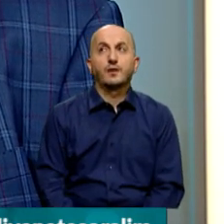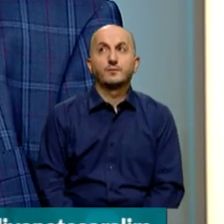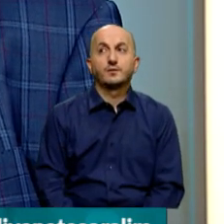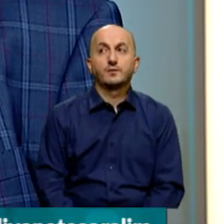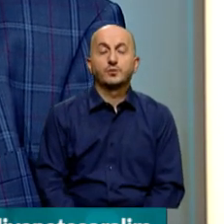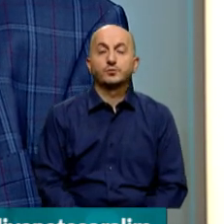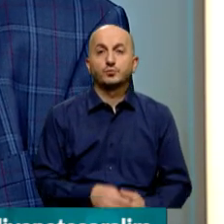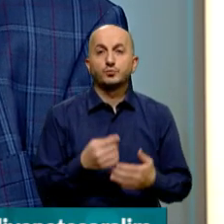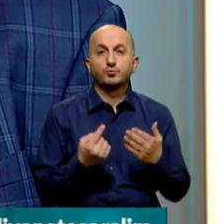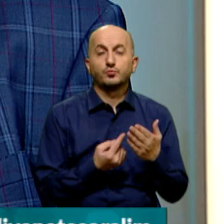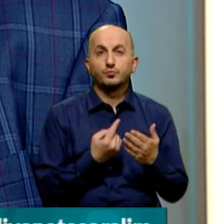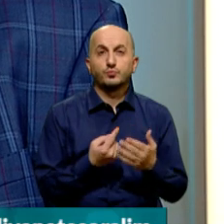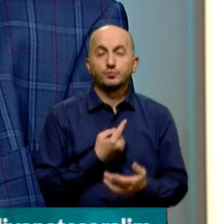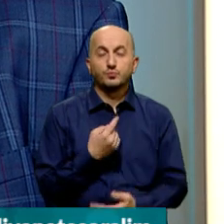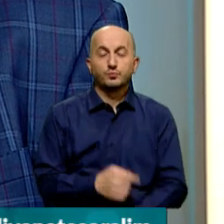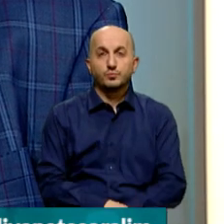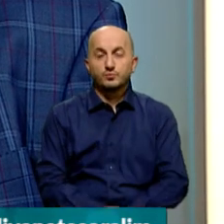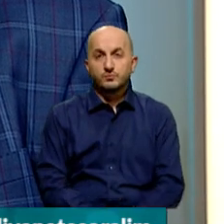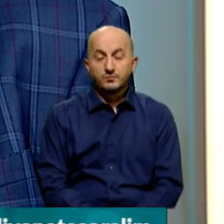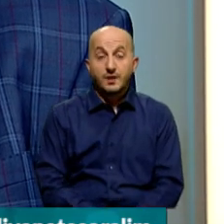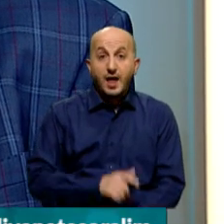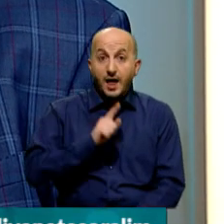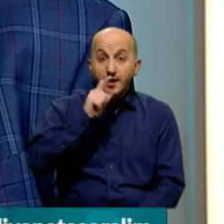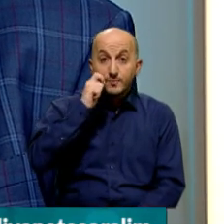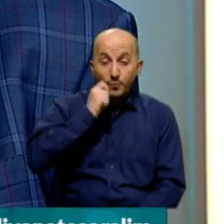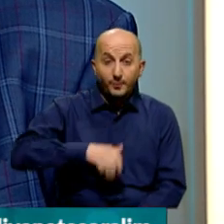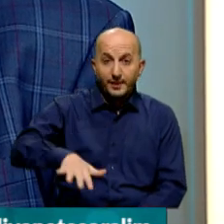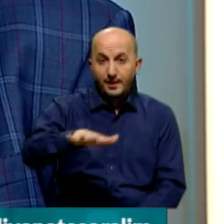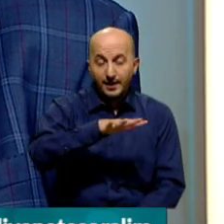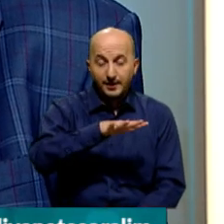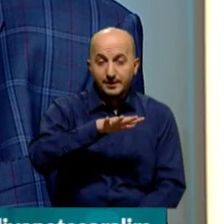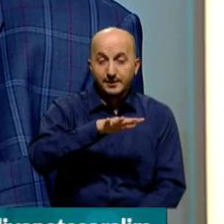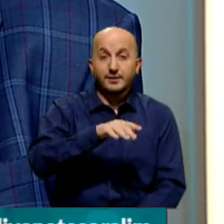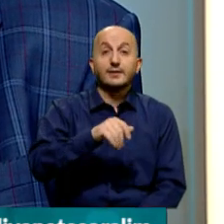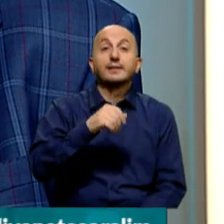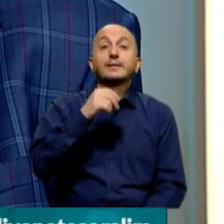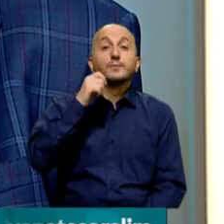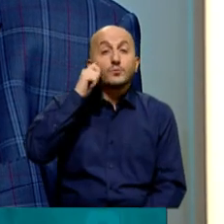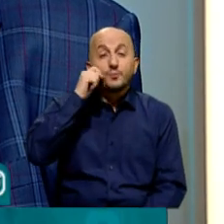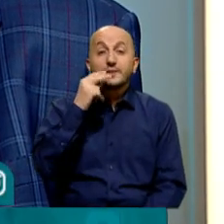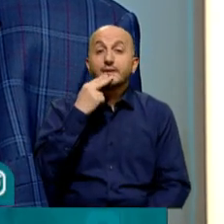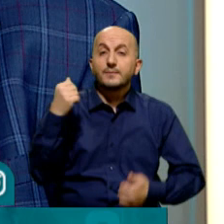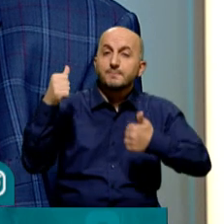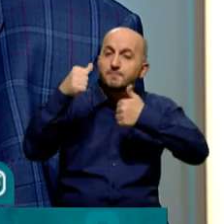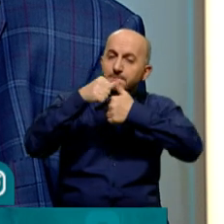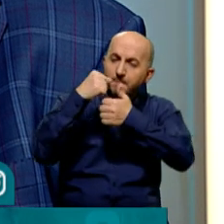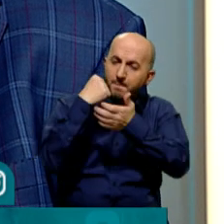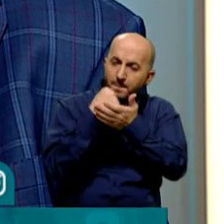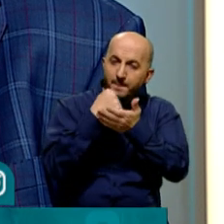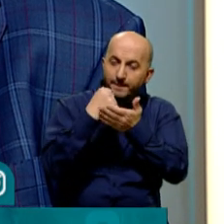مِنْ قَبْلِ اَنْ تَمَسُّوهُنَّ Ey müminler! Mümin hanımları nikahlarsınız. Sonra